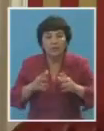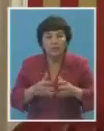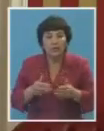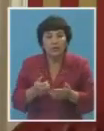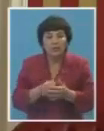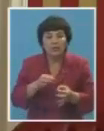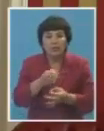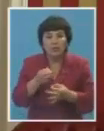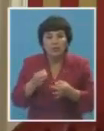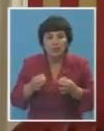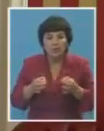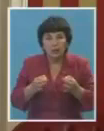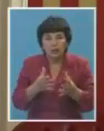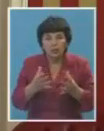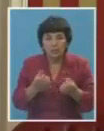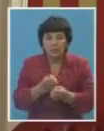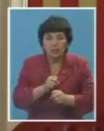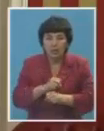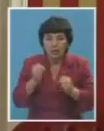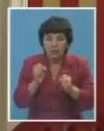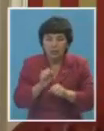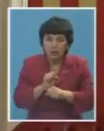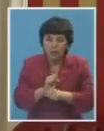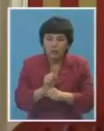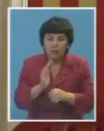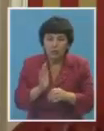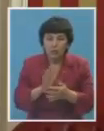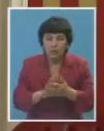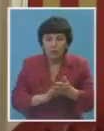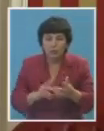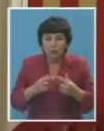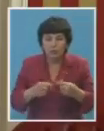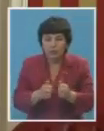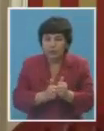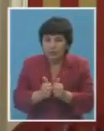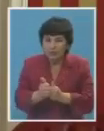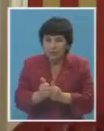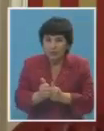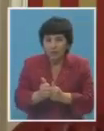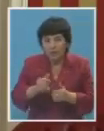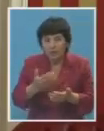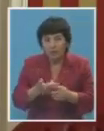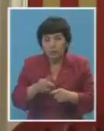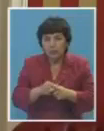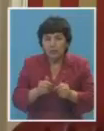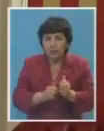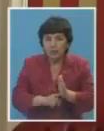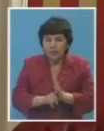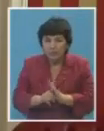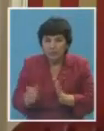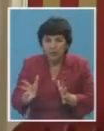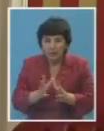ядролық жарылыстарды тоқтату жөнінде бастама бастап, қазіргі уақытта сол көш басында келе жатыр. Осындай бастамалардың арқасының бәрі